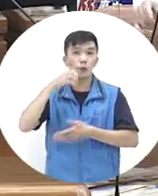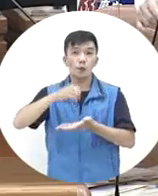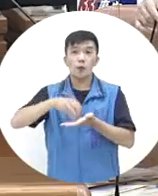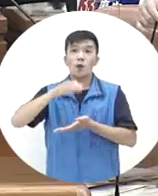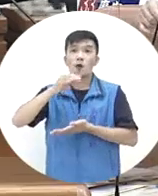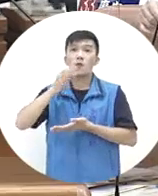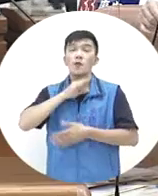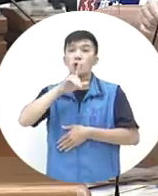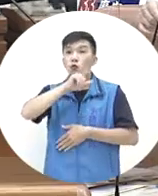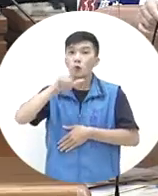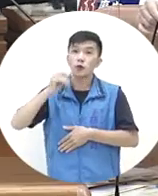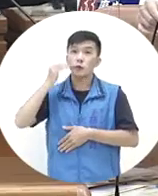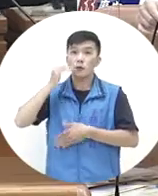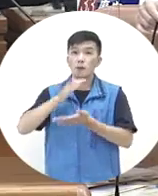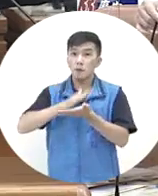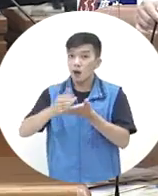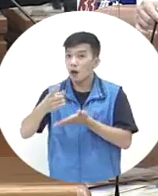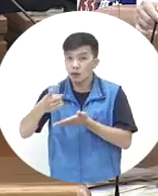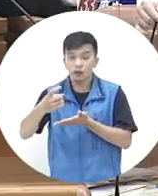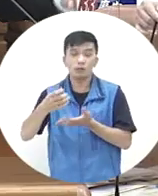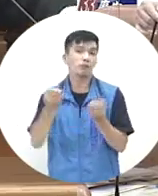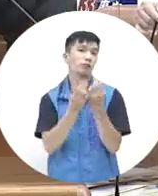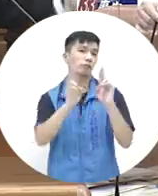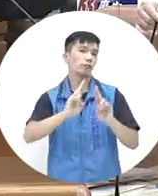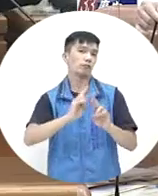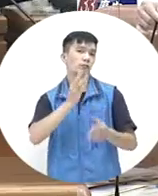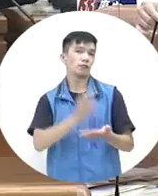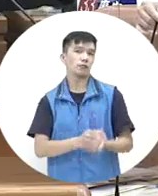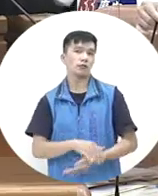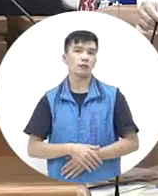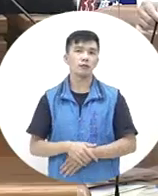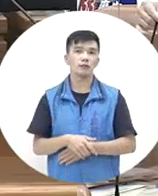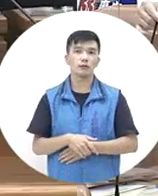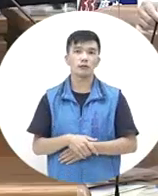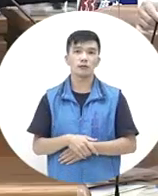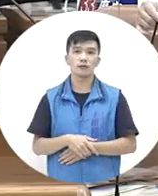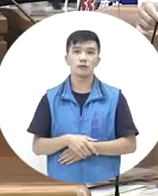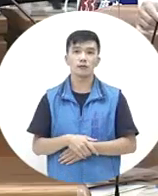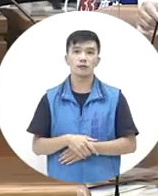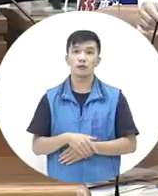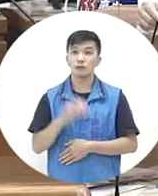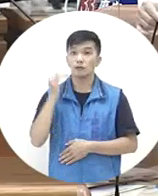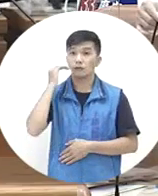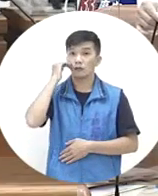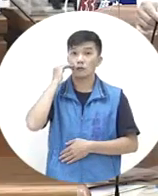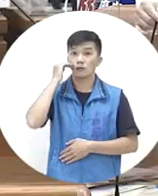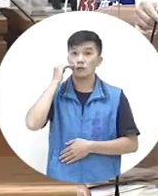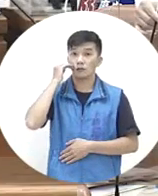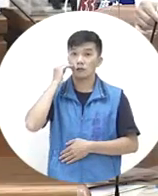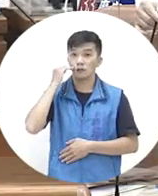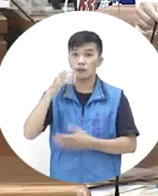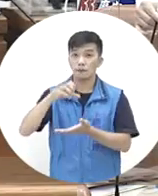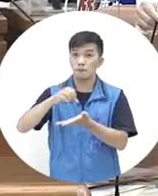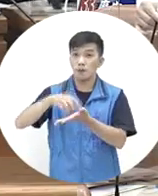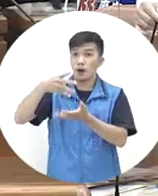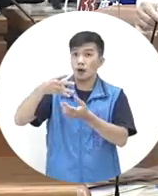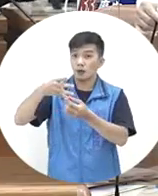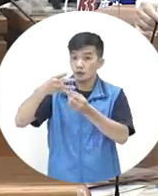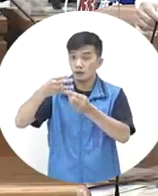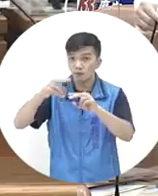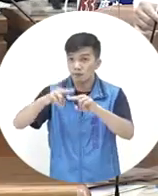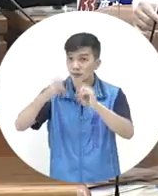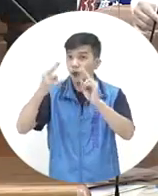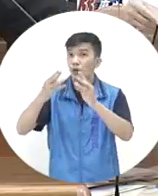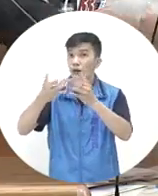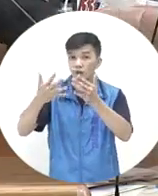用核电，没有核安就没有核电。好，然后所有要不要重启一伙现在已经进到公投，尊